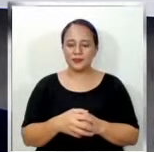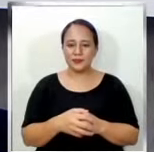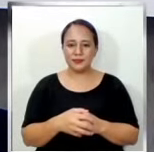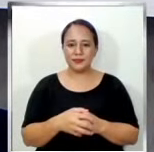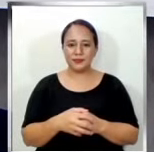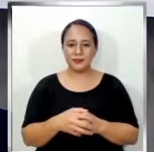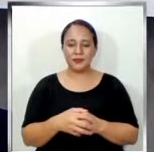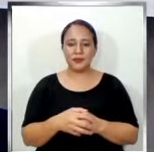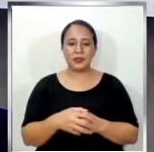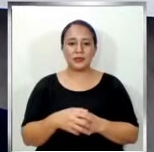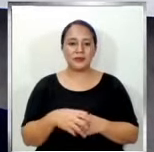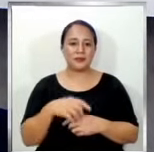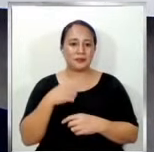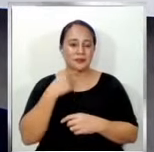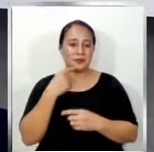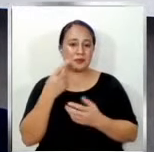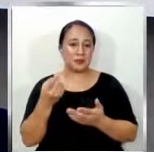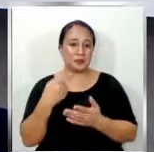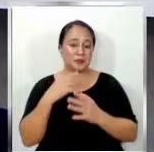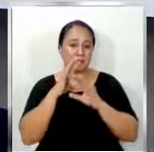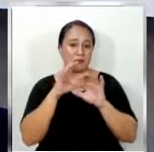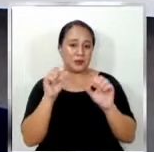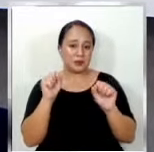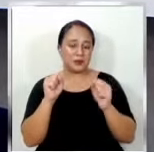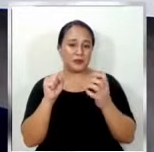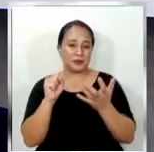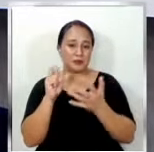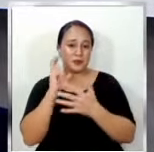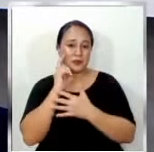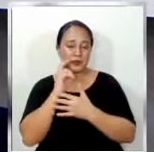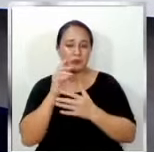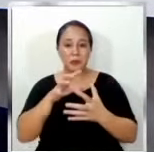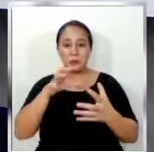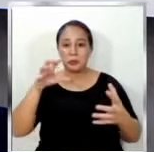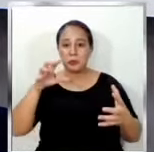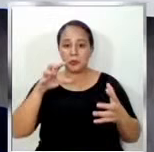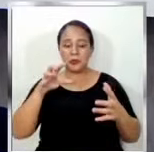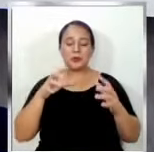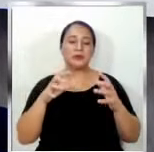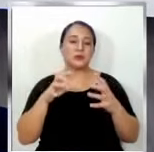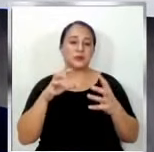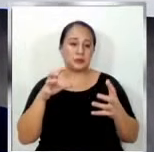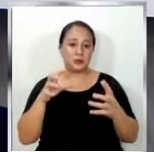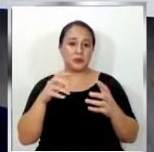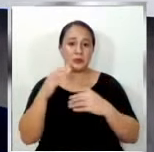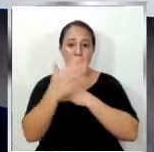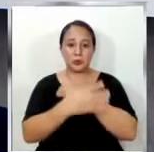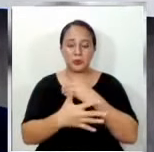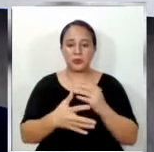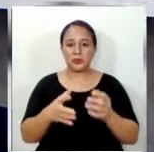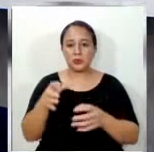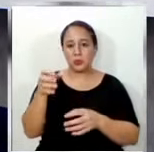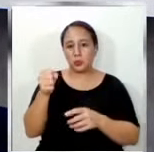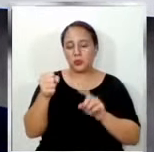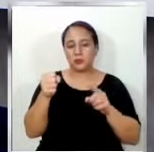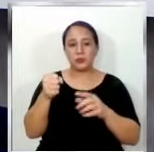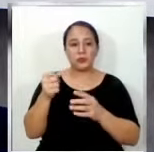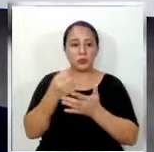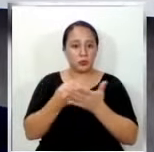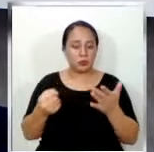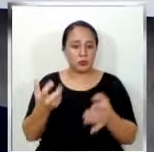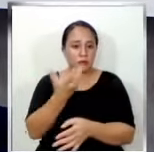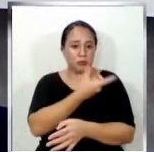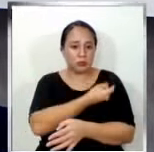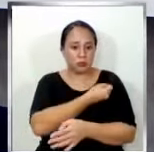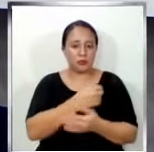Pinasaringan ni Pangulong Duterte ang mga mayayamang bansa na anya'y nag-hoard o iniipit ang supply ng mga bakuna habang kinukulang